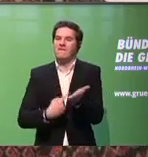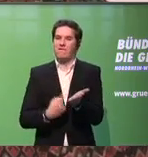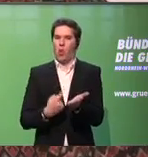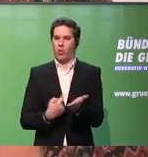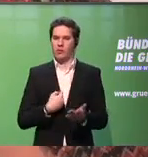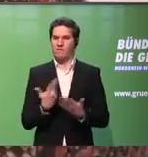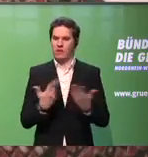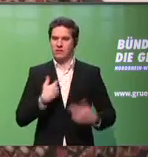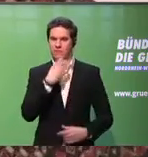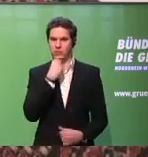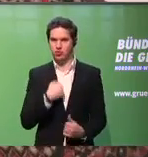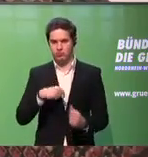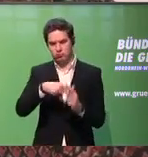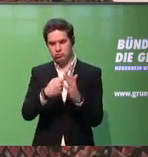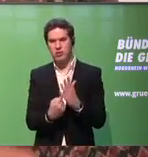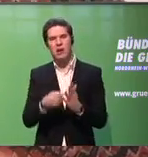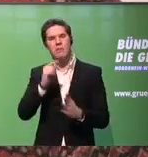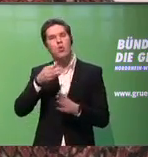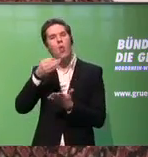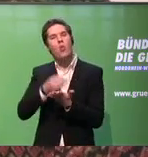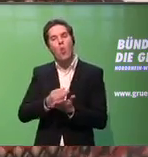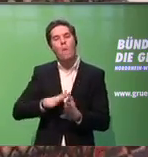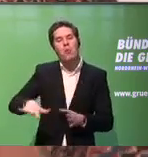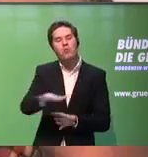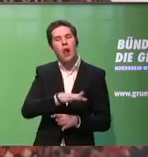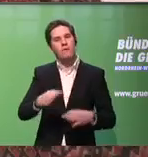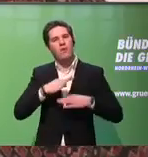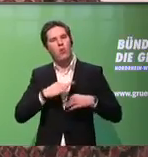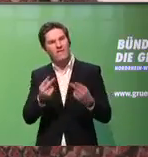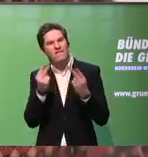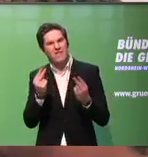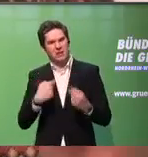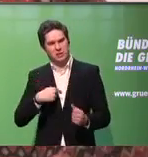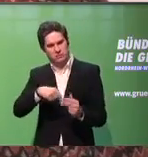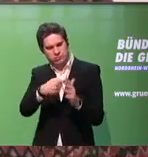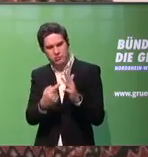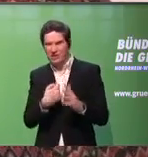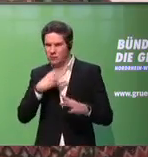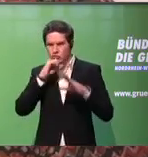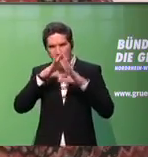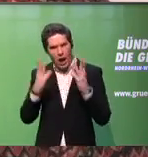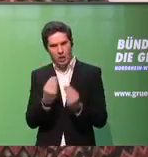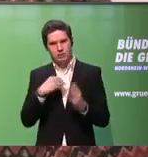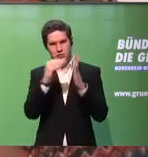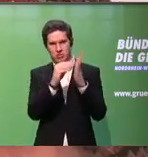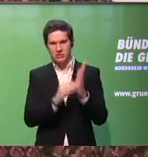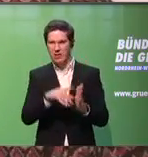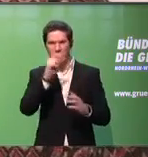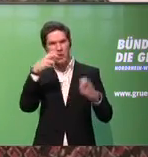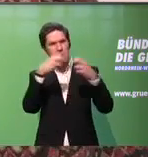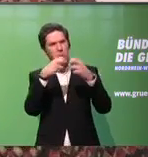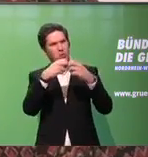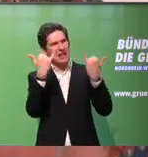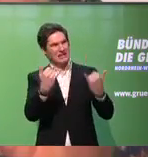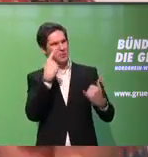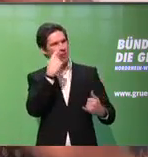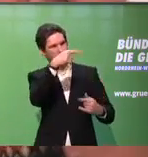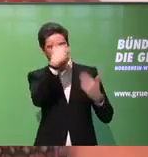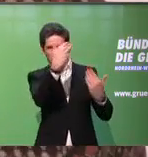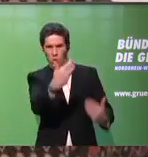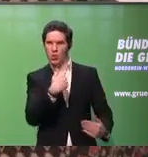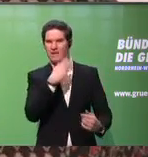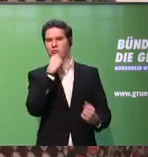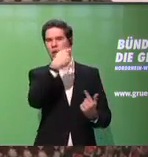Bereichen, die wir auf der kommunalen Ebene aus diesem Brüsseler Regime herausnehmen wollen, wo wir